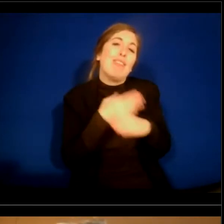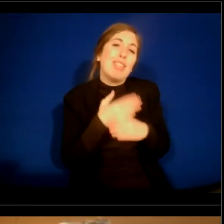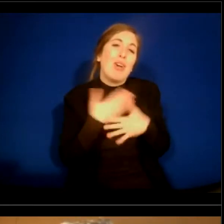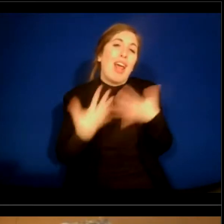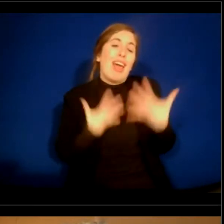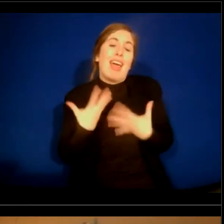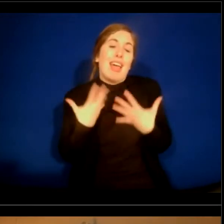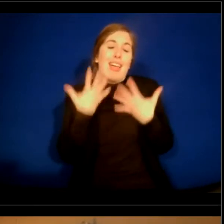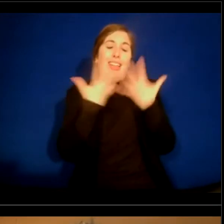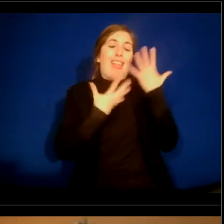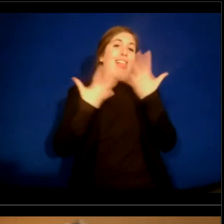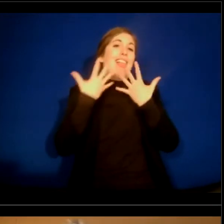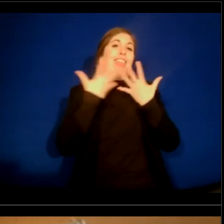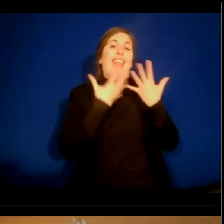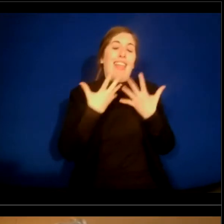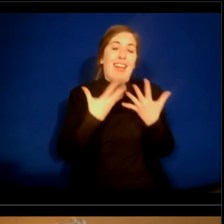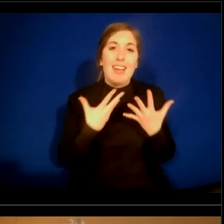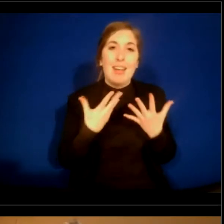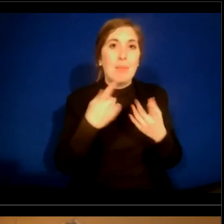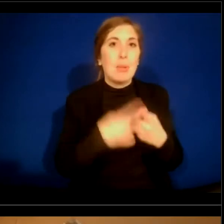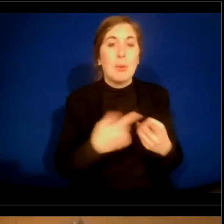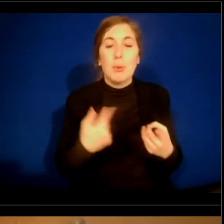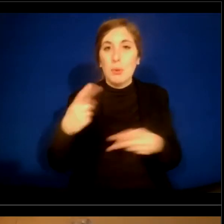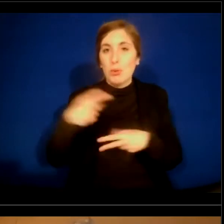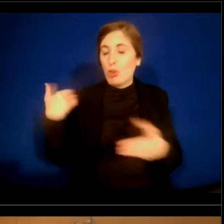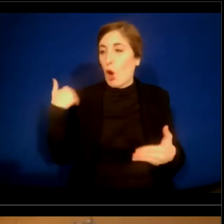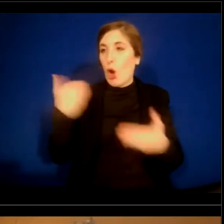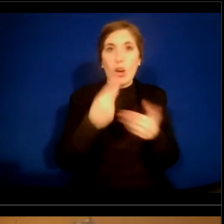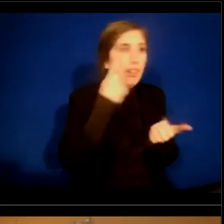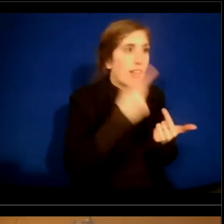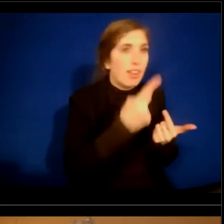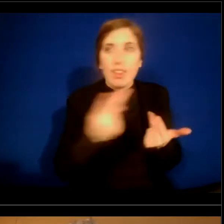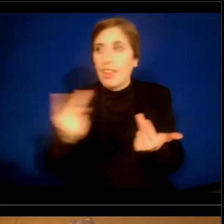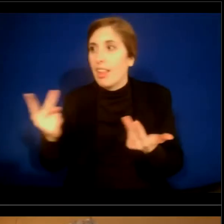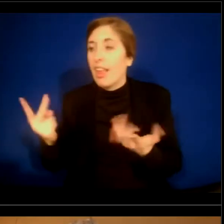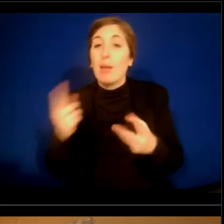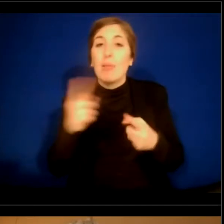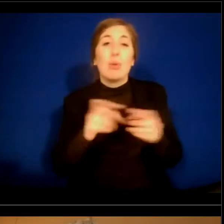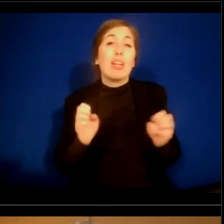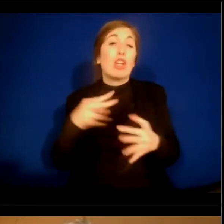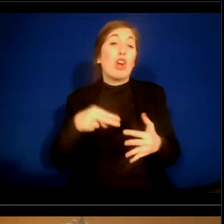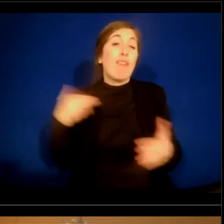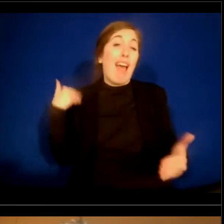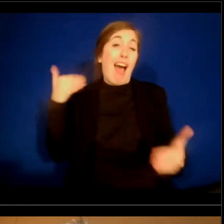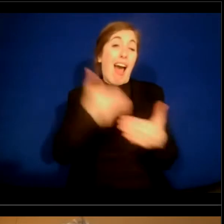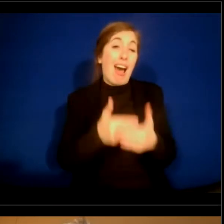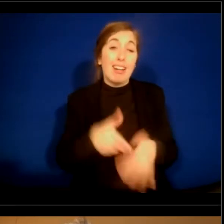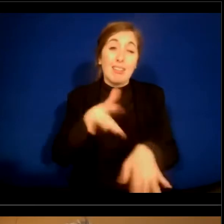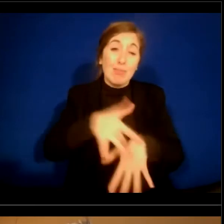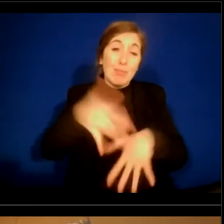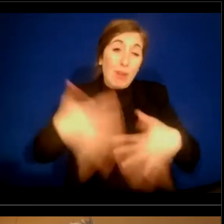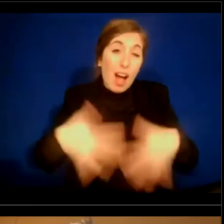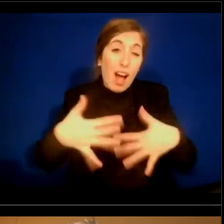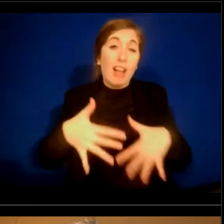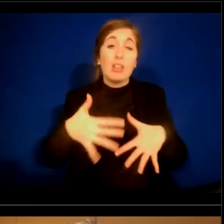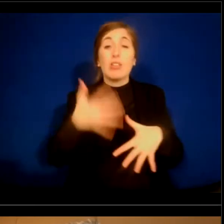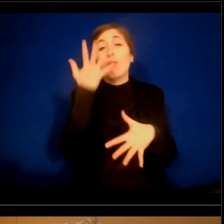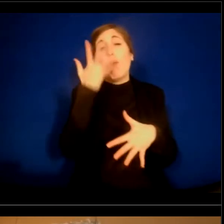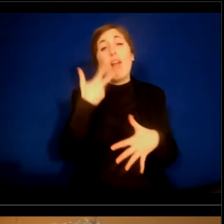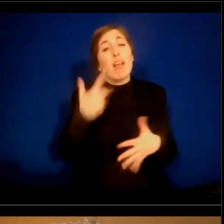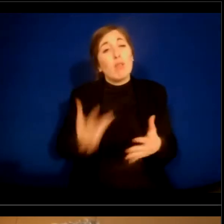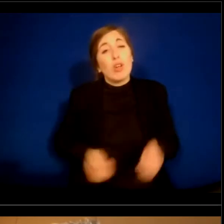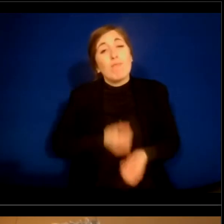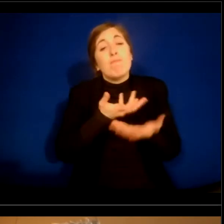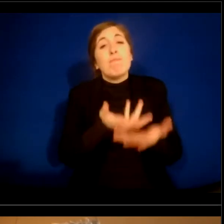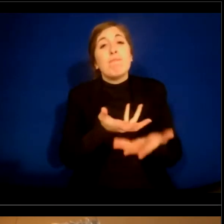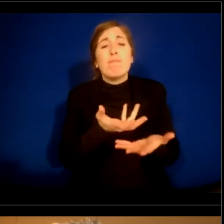po' narrativo le cose viste in questi giorni, quelle fatte in 19 anni, con un grande dolore, devo dirvi,